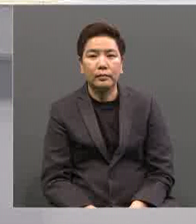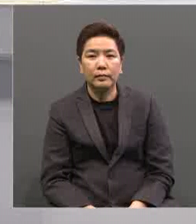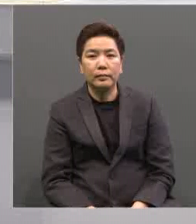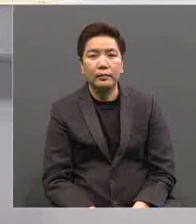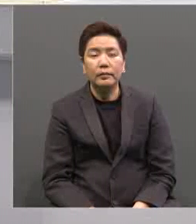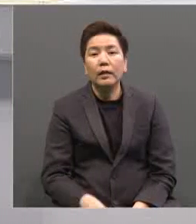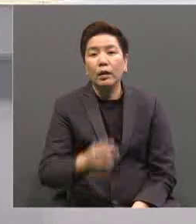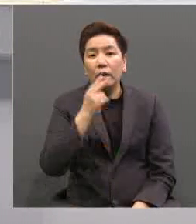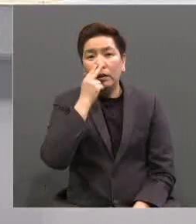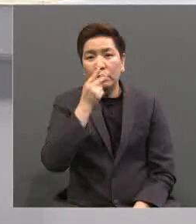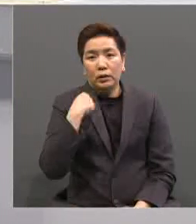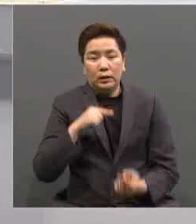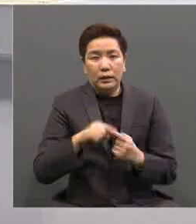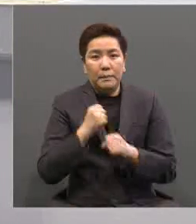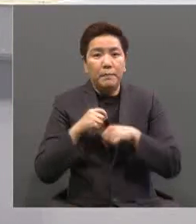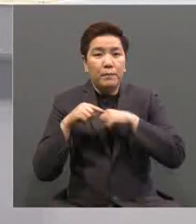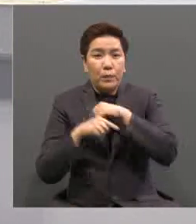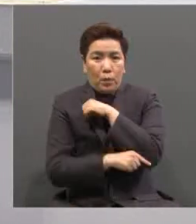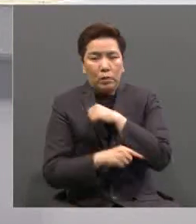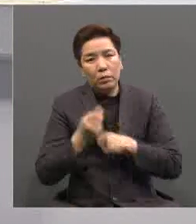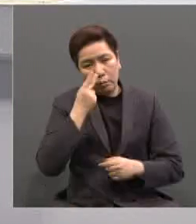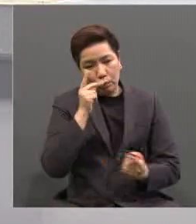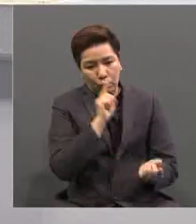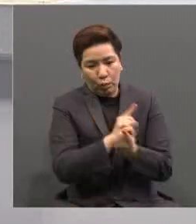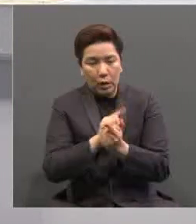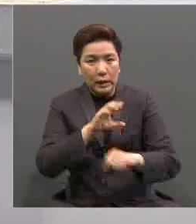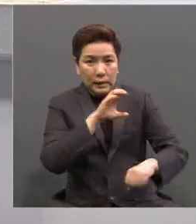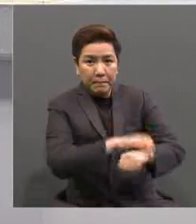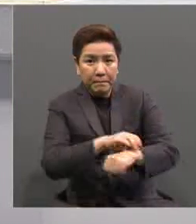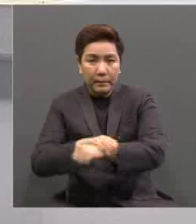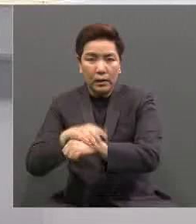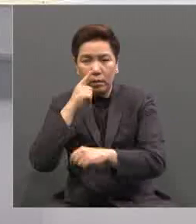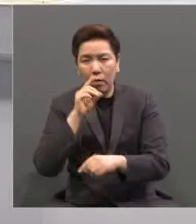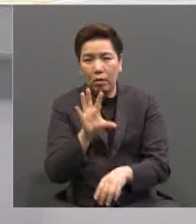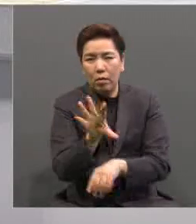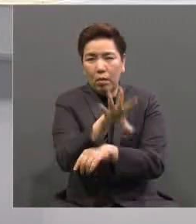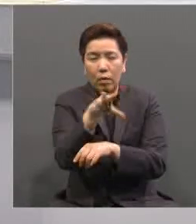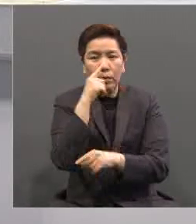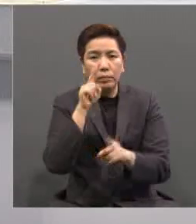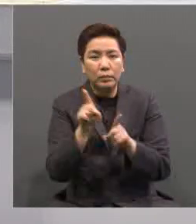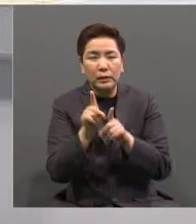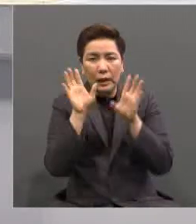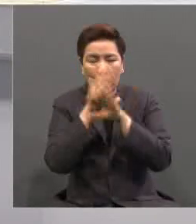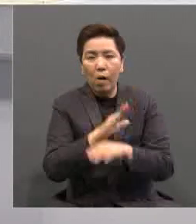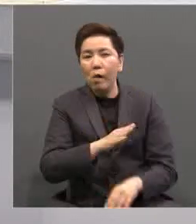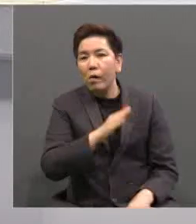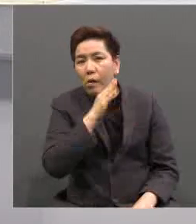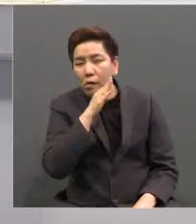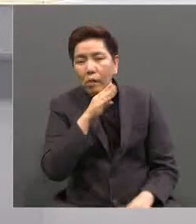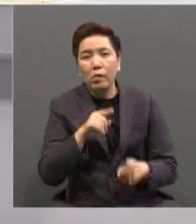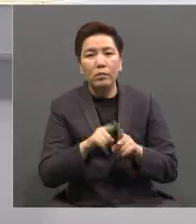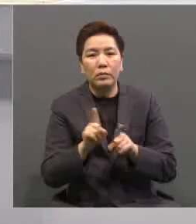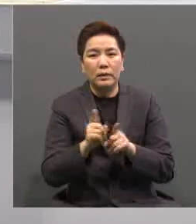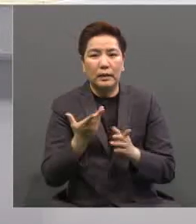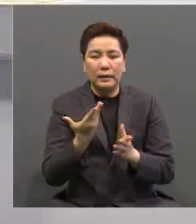มาดูเรื่องของการปราบปรามการทุจริตซึ่งเราเห็นบ่อยครั้งในการลวงนะครับในการที่จะล่อหลอกให้มีการ